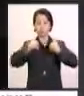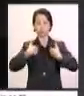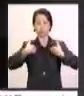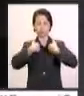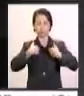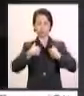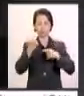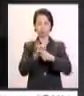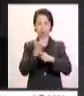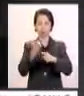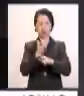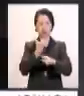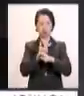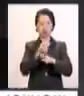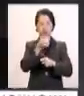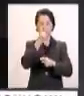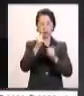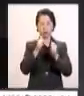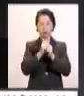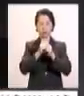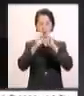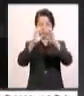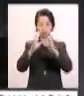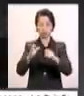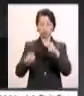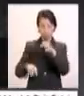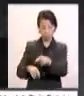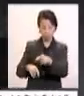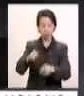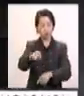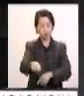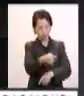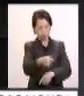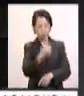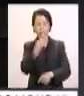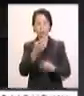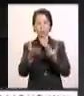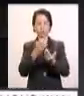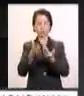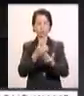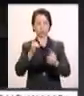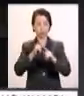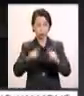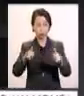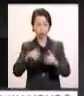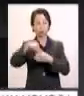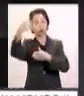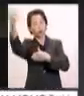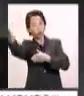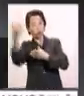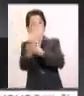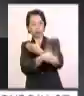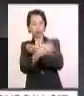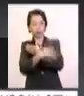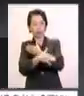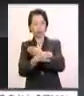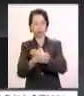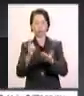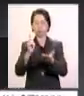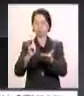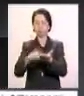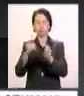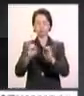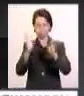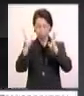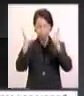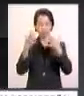tersebut dilatih untuk makan dengan cara begini. Mungkin nampak mudah, tetapi kes ini di luar negara sangat jarang berlaku.